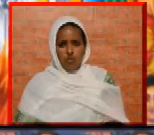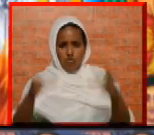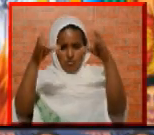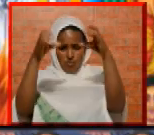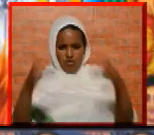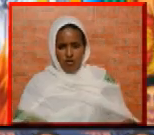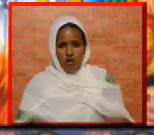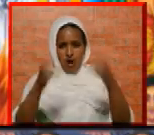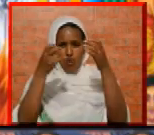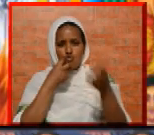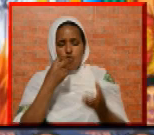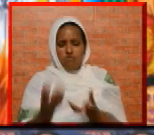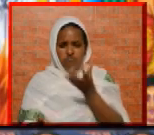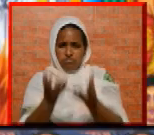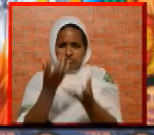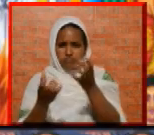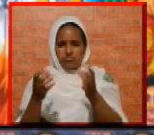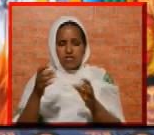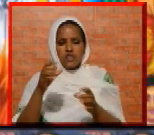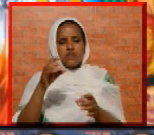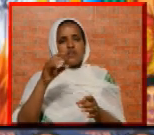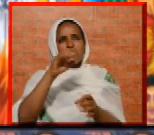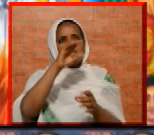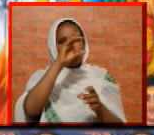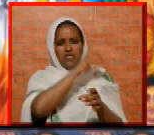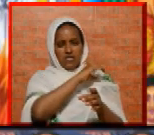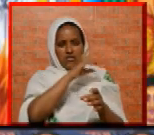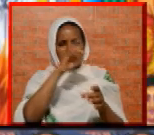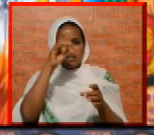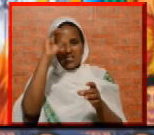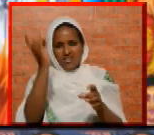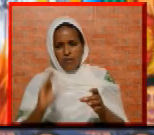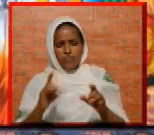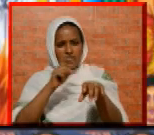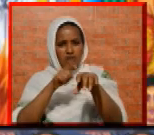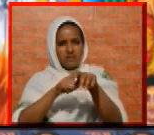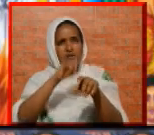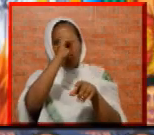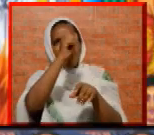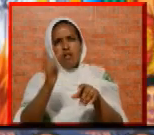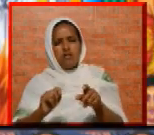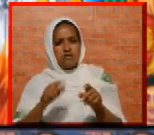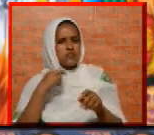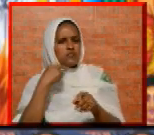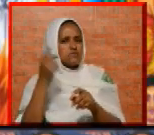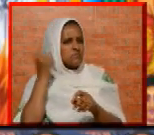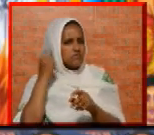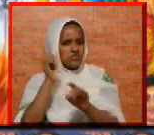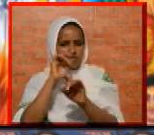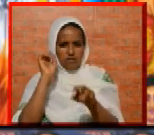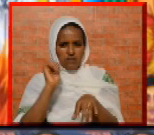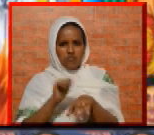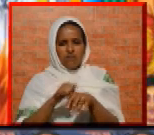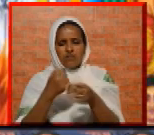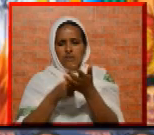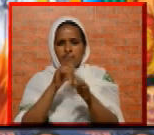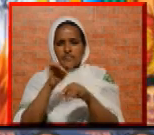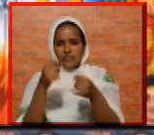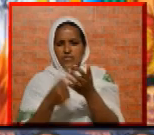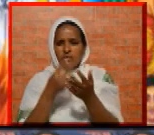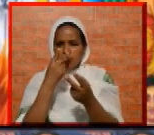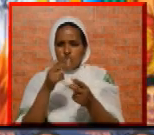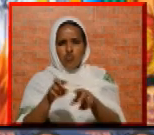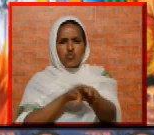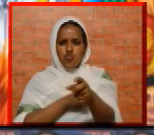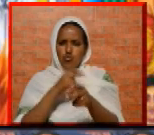የጋኑ የውሃው የፍላት ድምፅ እንደ ክረምት ነጎድጓድ ይሰማ ነበር ከሩቅ አይደለም በዚያ ሊጣሉ የቀረቡትን